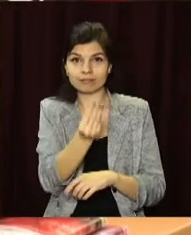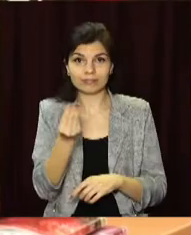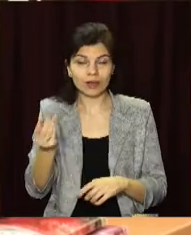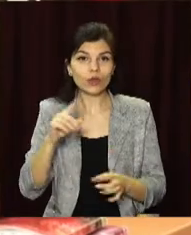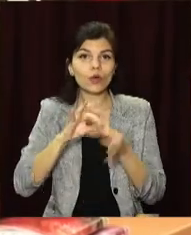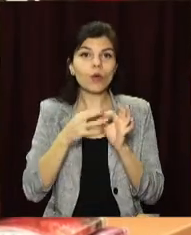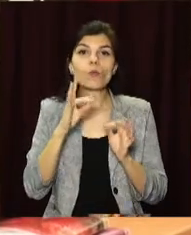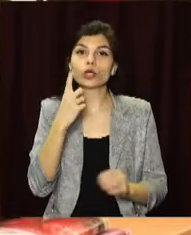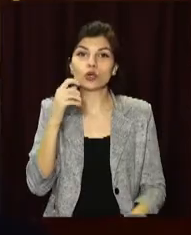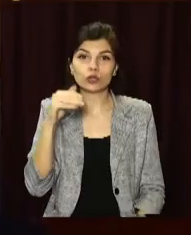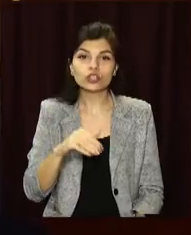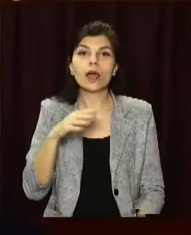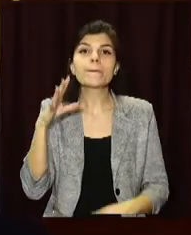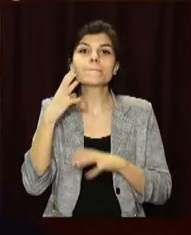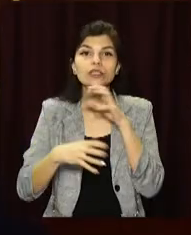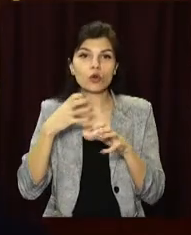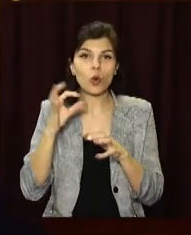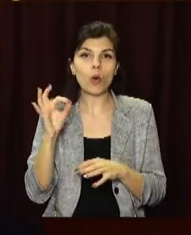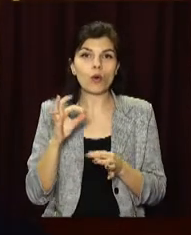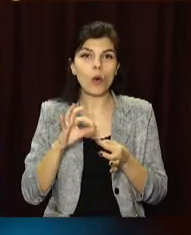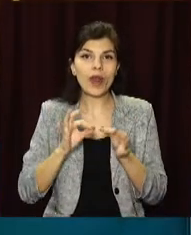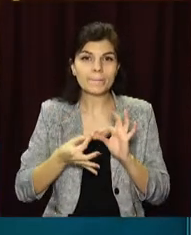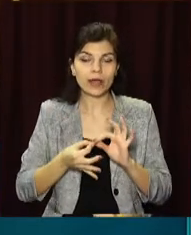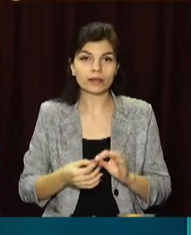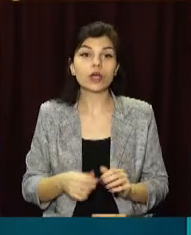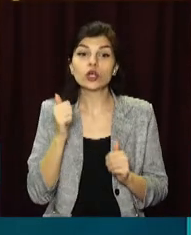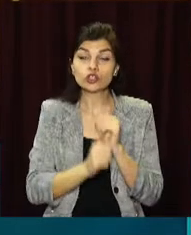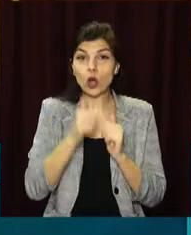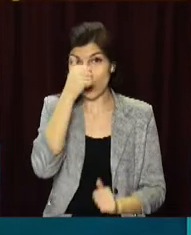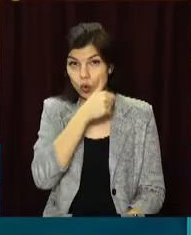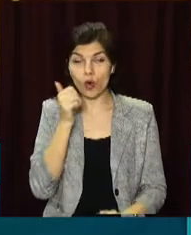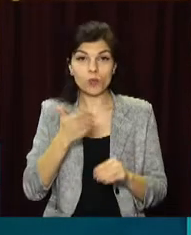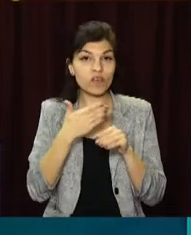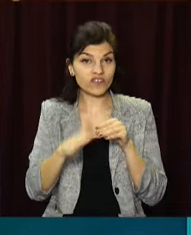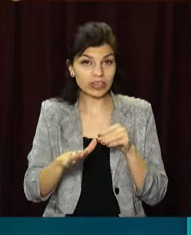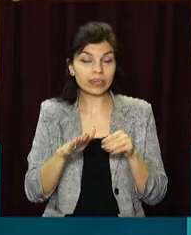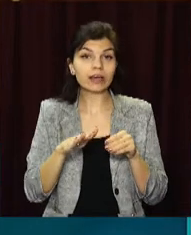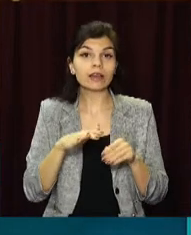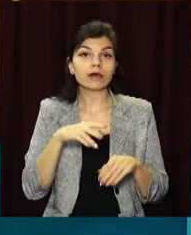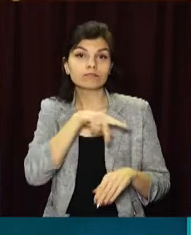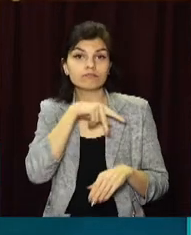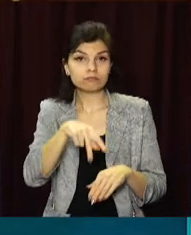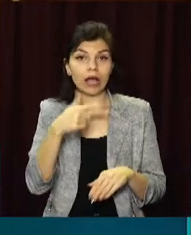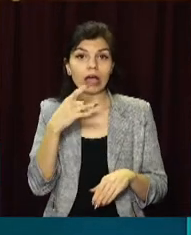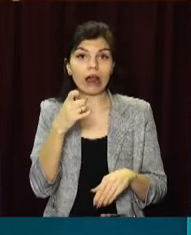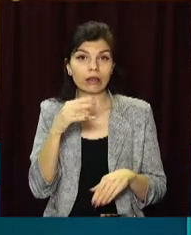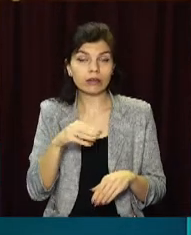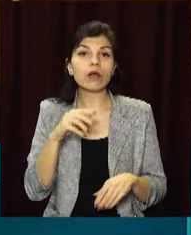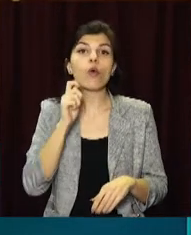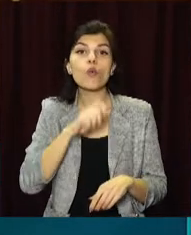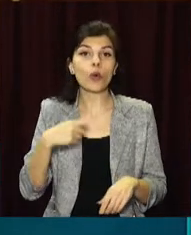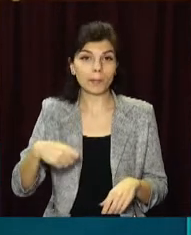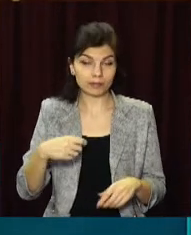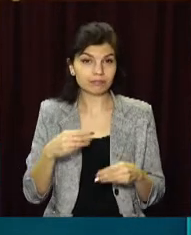тисяч гривень. Щороку будуть виділятися гранти Президента України для здобуття